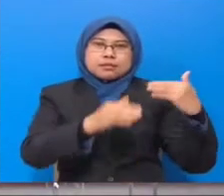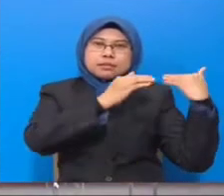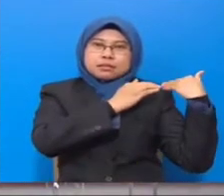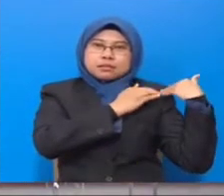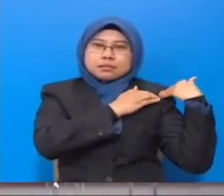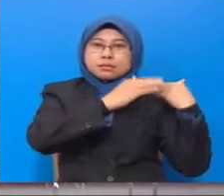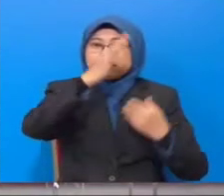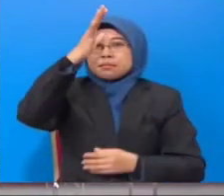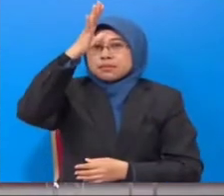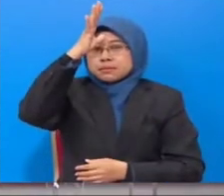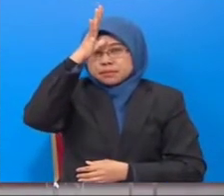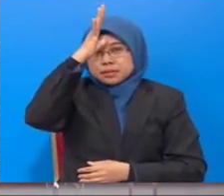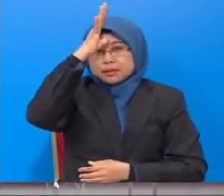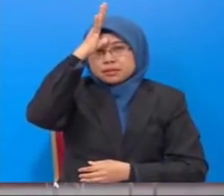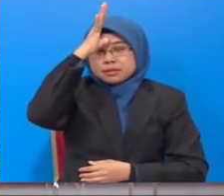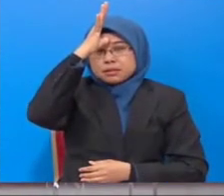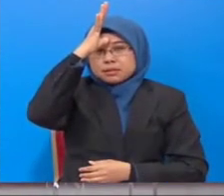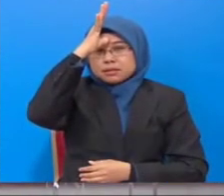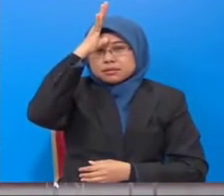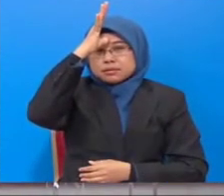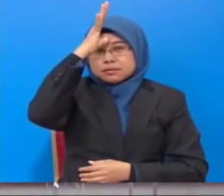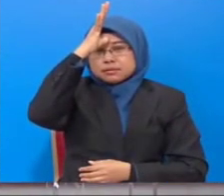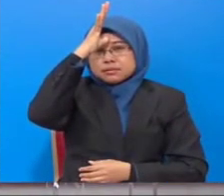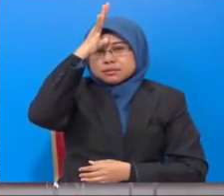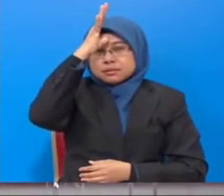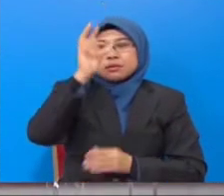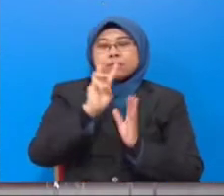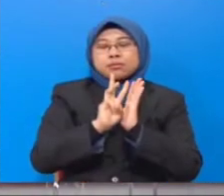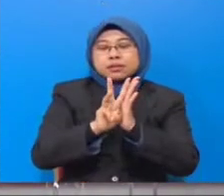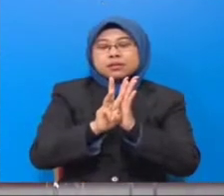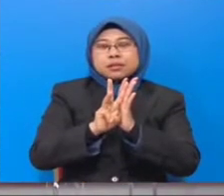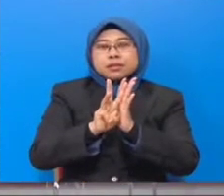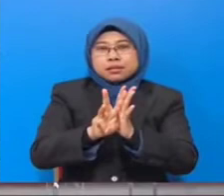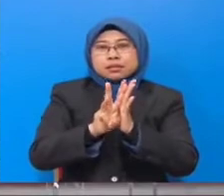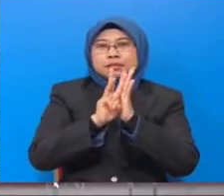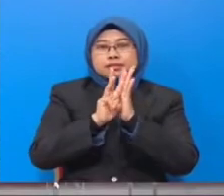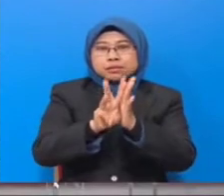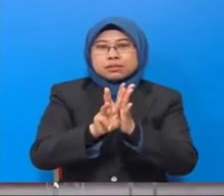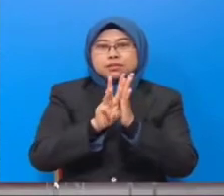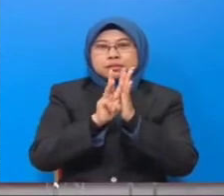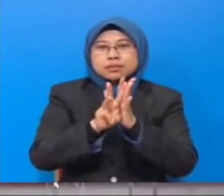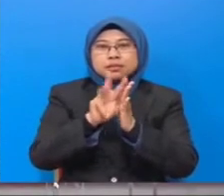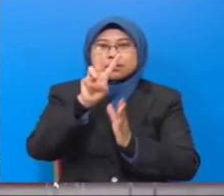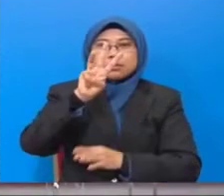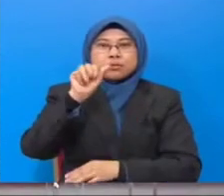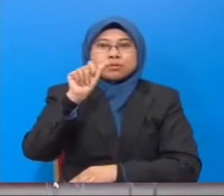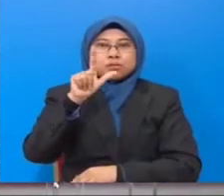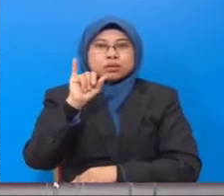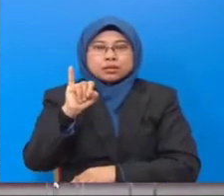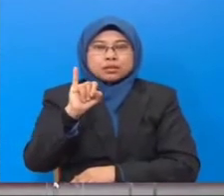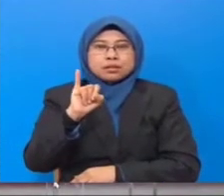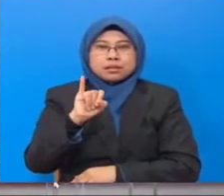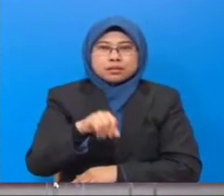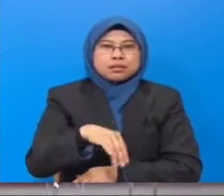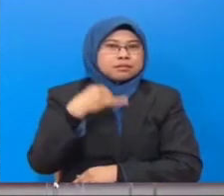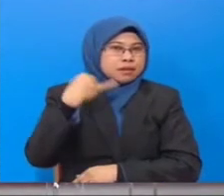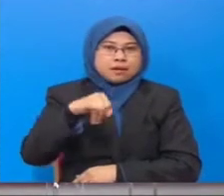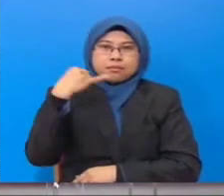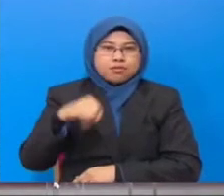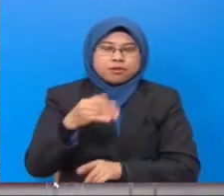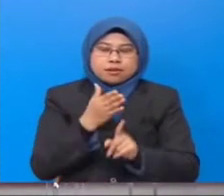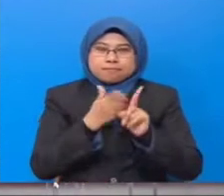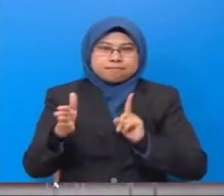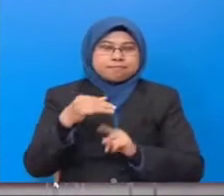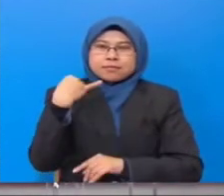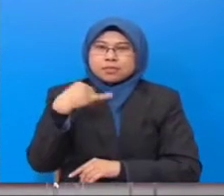kepada Bapepam atau wali-wali yang semestinya tidak boleh lari daripada tanggung jawab tersebut